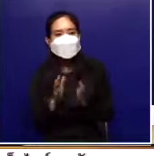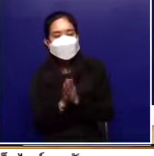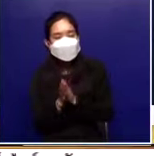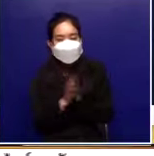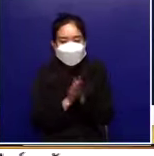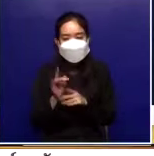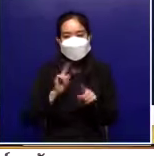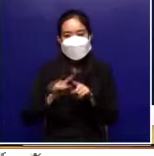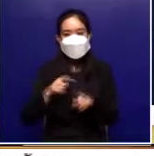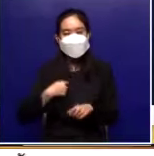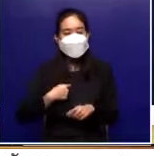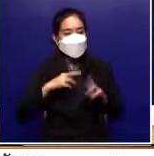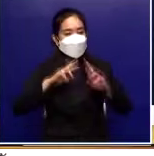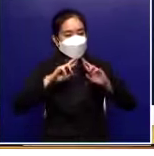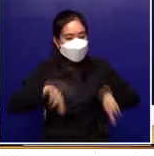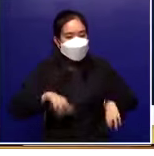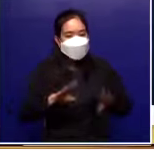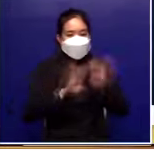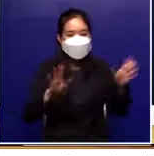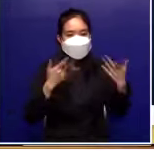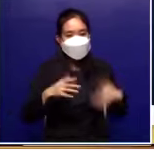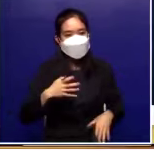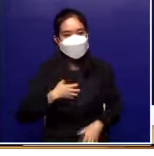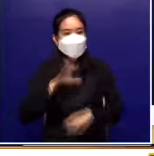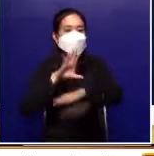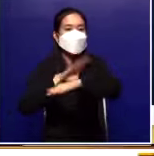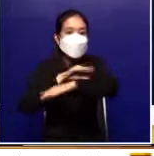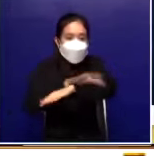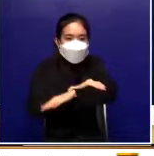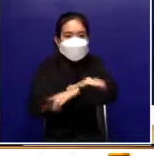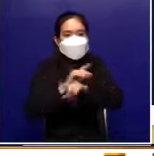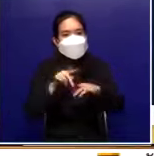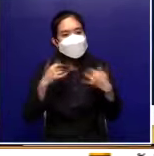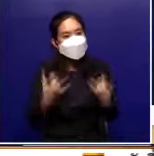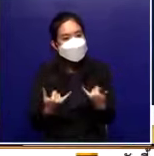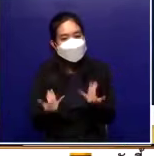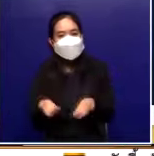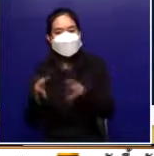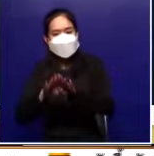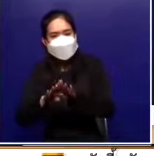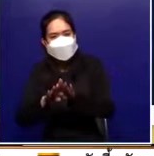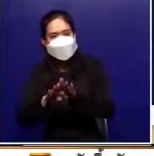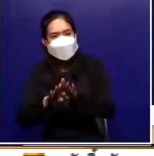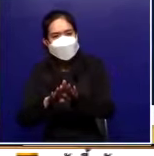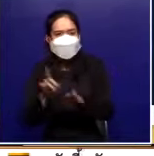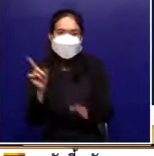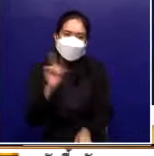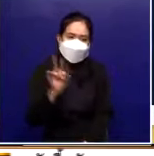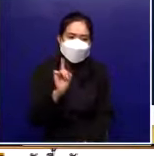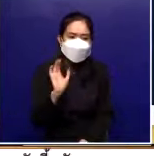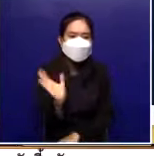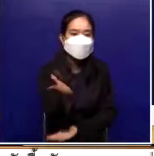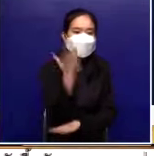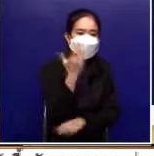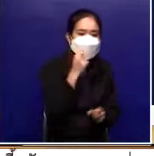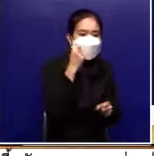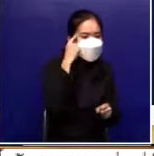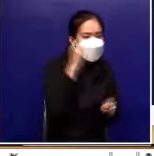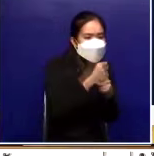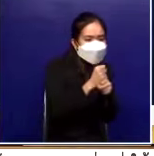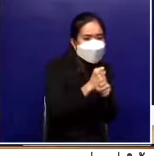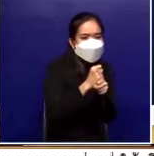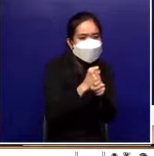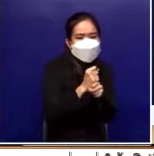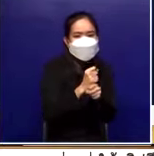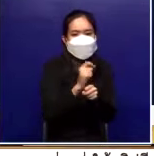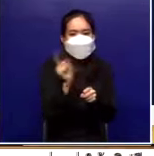ได้ท่านประธานที่เคารพครับยิ่งเห็นการแก้ไขโควิดแบบเช้าแบบอย่างนึงกลางวันอย่างกลางคืนอย่างไม่รู้ตื่นมาพรุ่งนี้